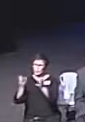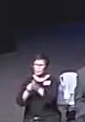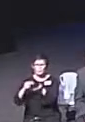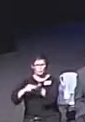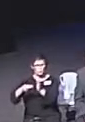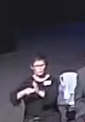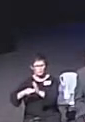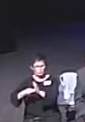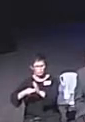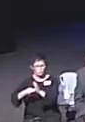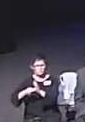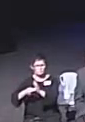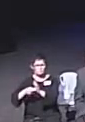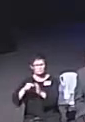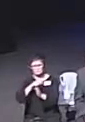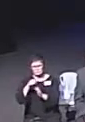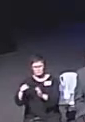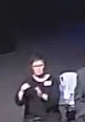yhteissuunnittelu saavutettavuuden ja